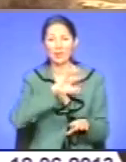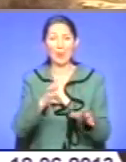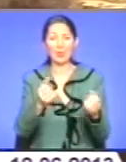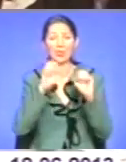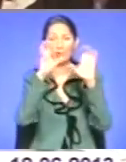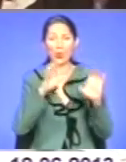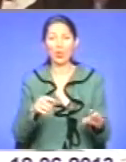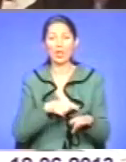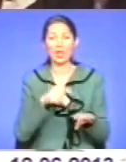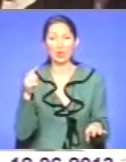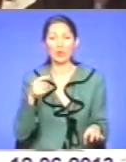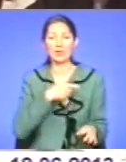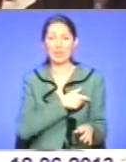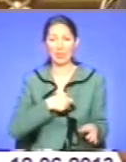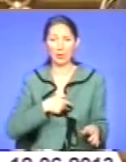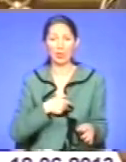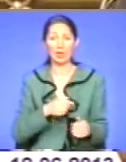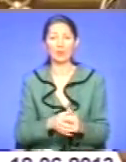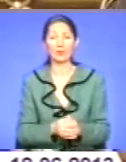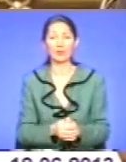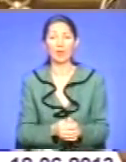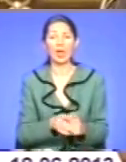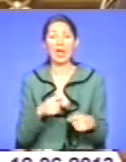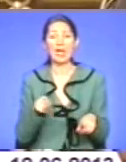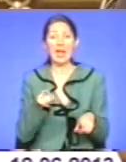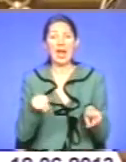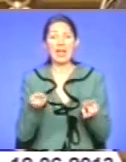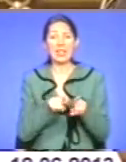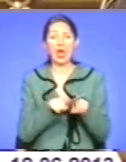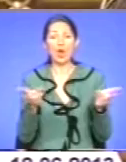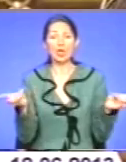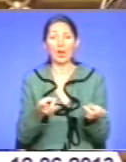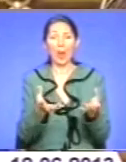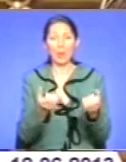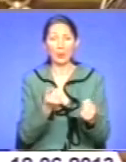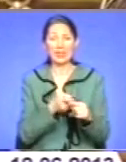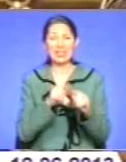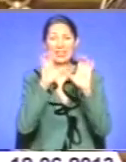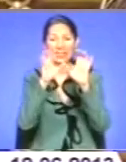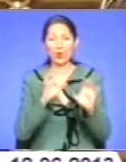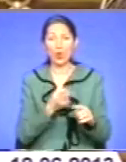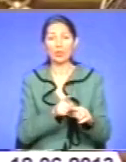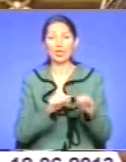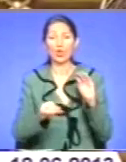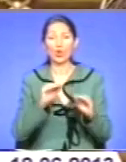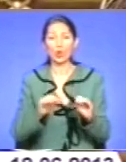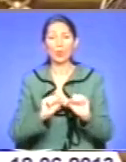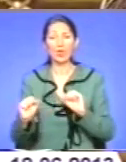як політична безвідповідальність. Їх також треба приймати, ці закони, які розроблені урядом.